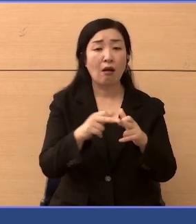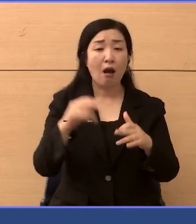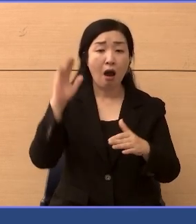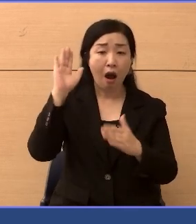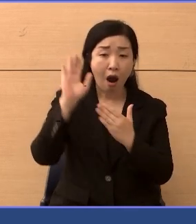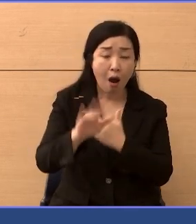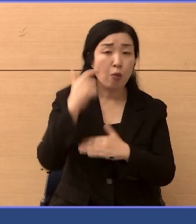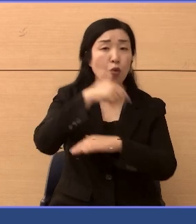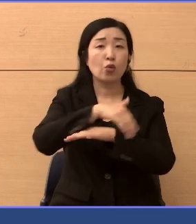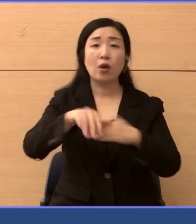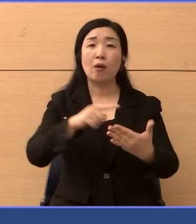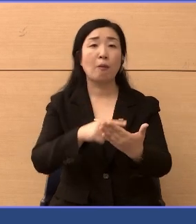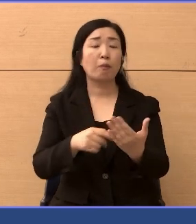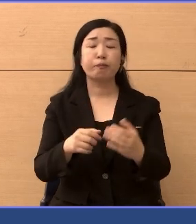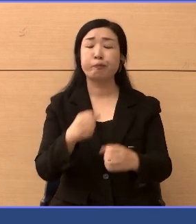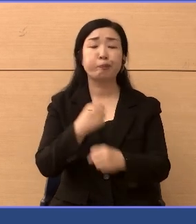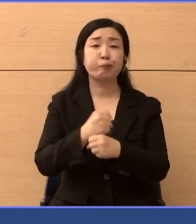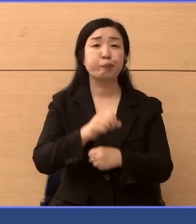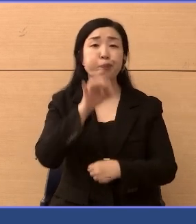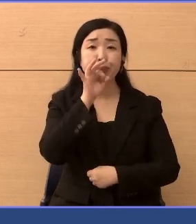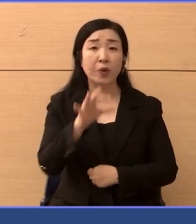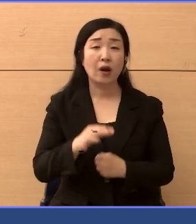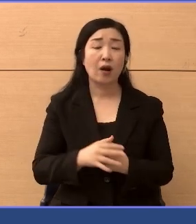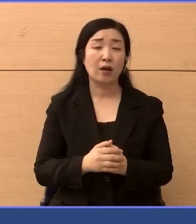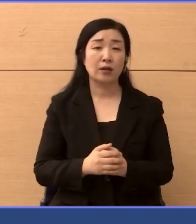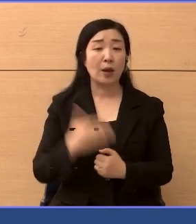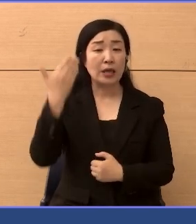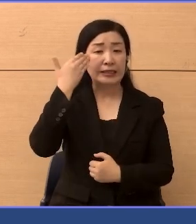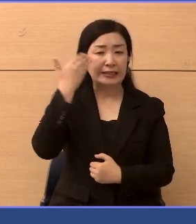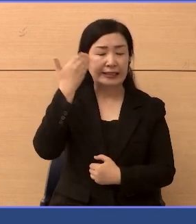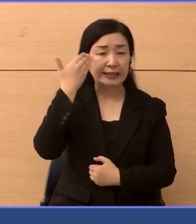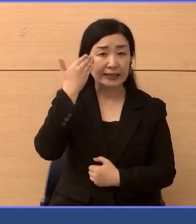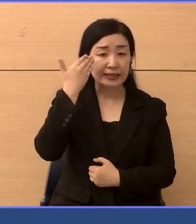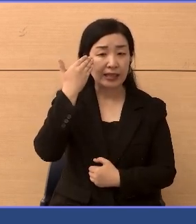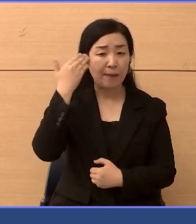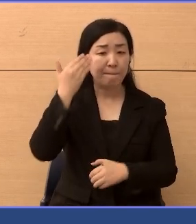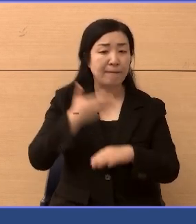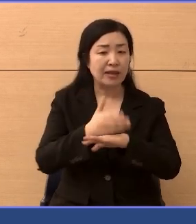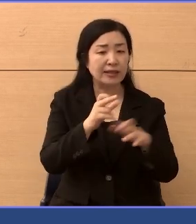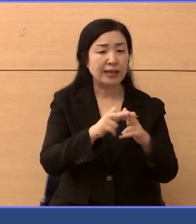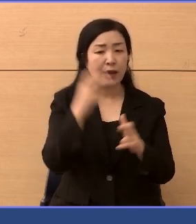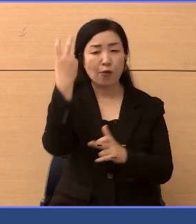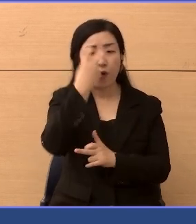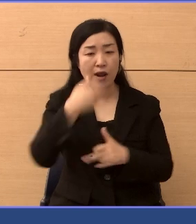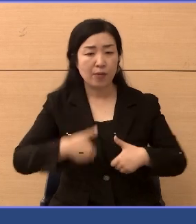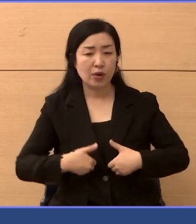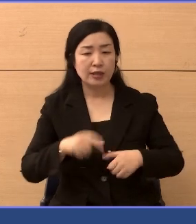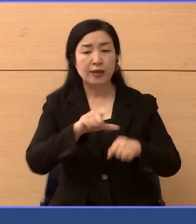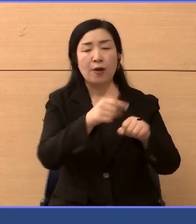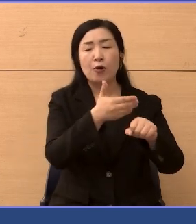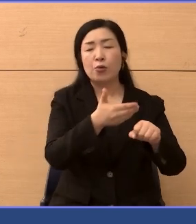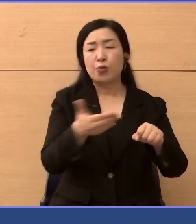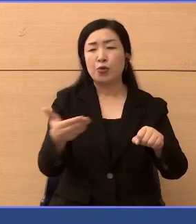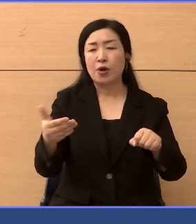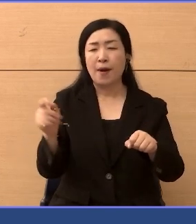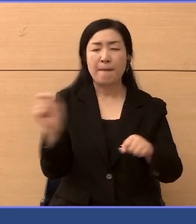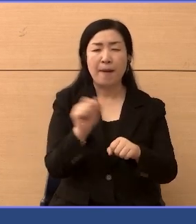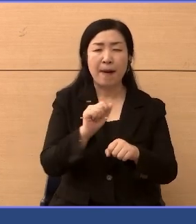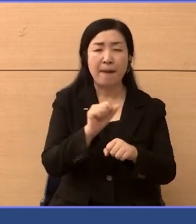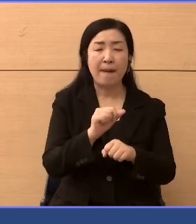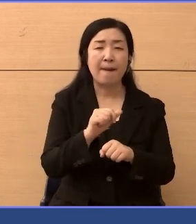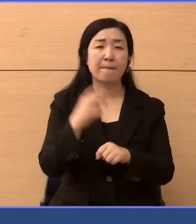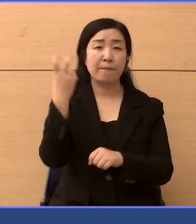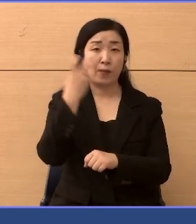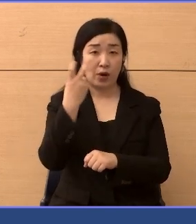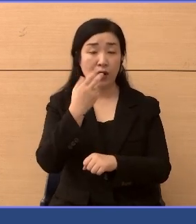없습니다. of ASD and 전문적이면서도 how things 지식에 are likely 기반으로 to 하던 change 발달장애 over 관리를 time. 해야지 And 시간이 without a 지나면서 변화를 관리를 diagnosis, 할 수가 parents